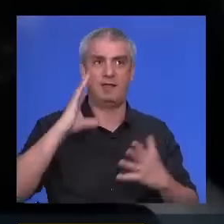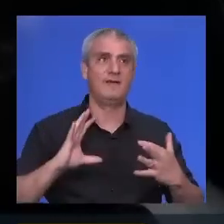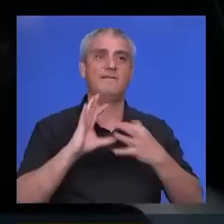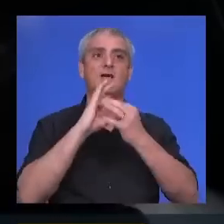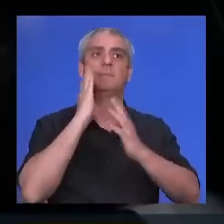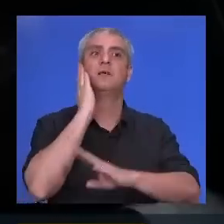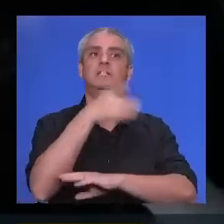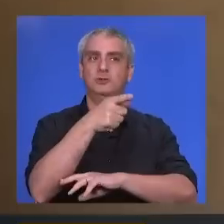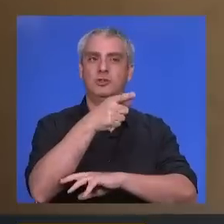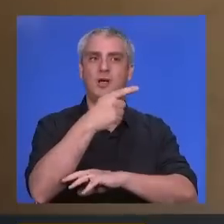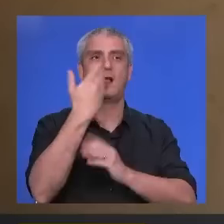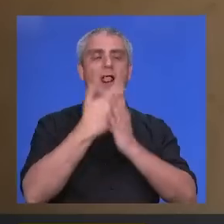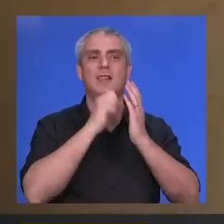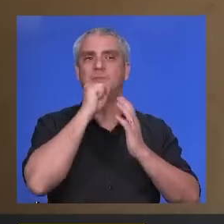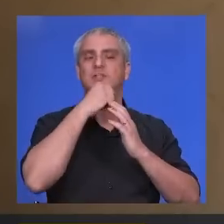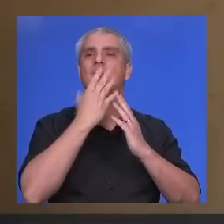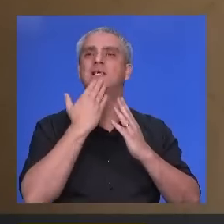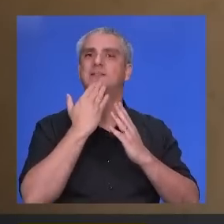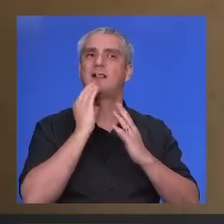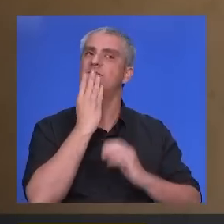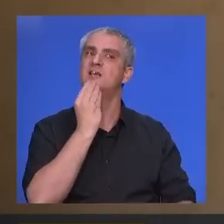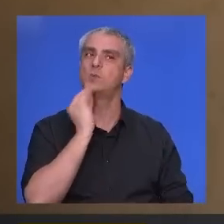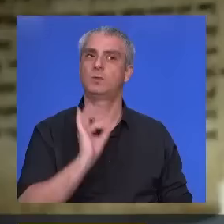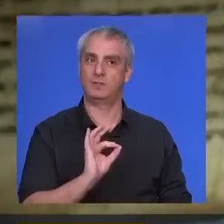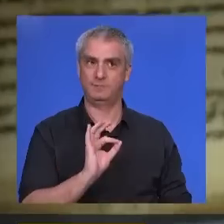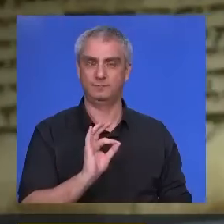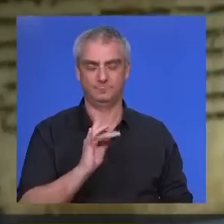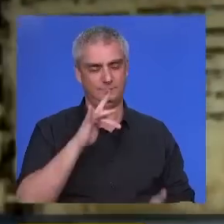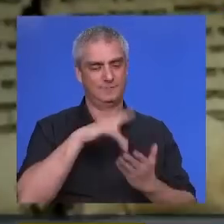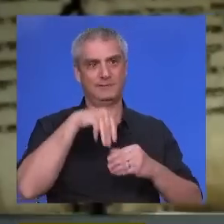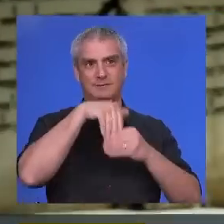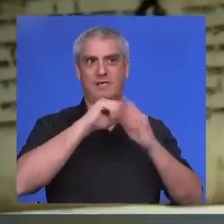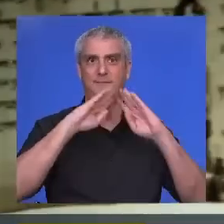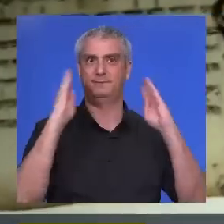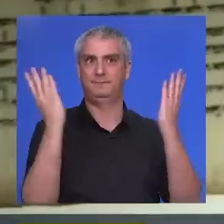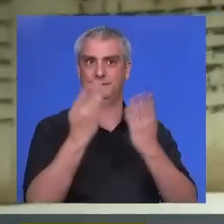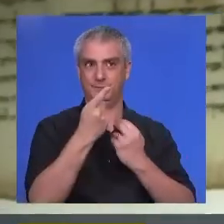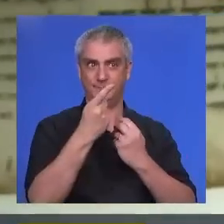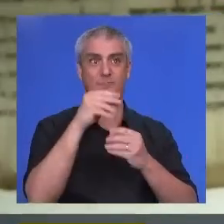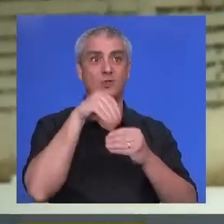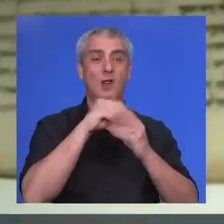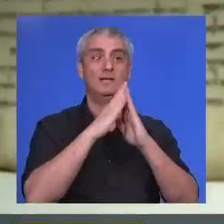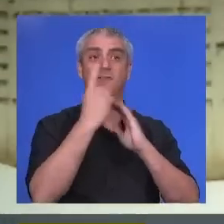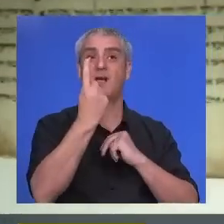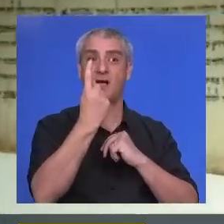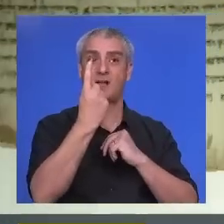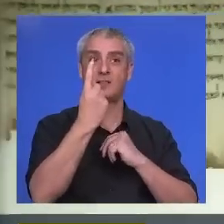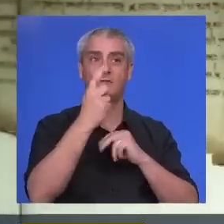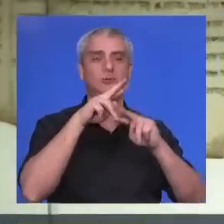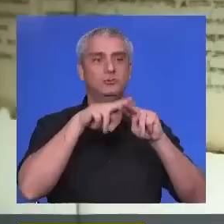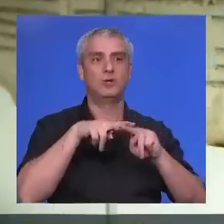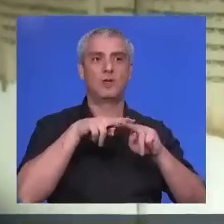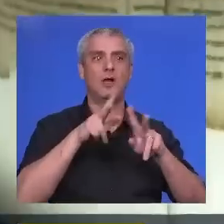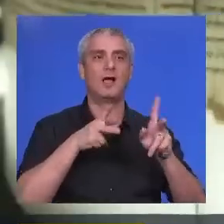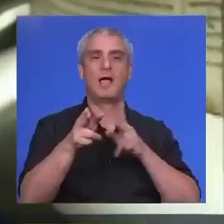דפי ההיסטוריה הישראלים והיהודיים שנמצאים בין כתליו, כולל ספר אחד שהותירו על רצפת חדר